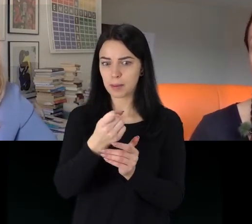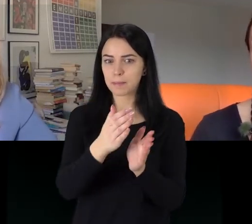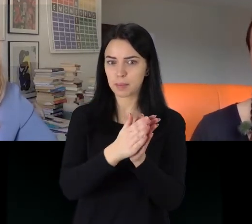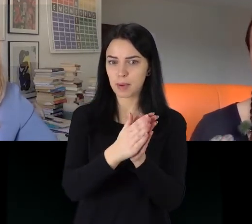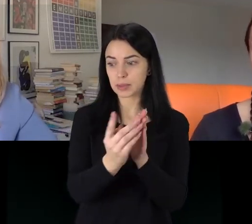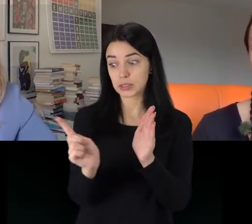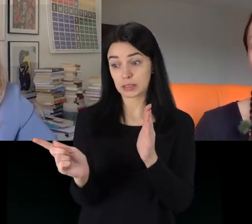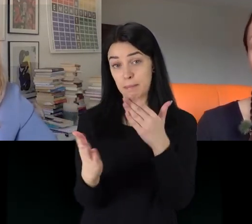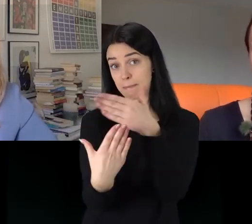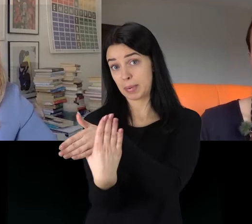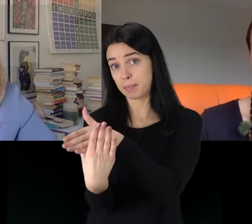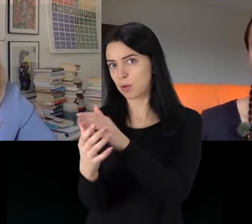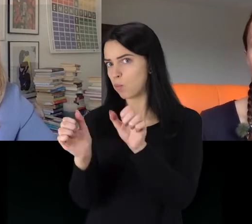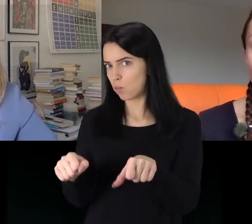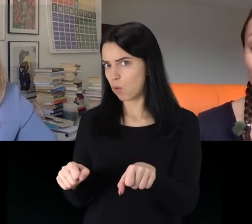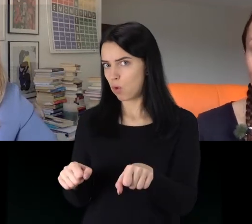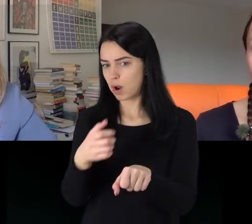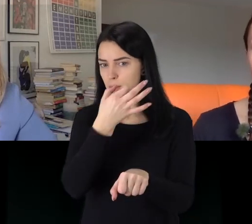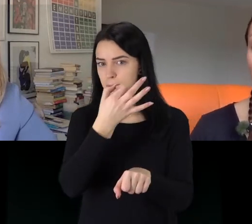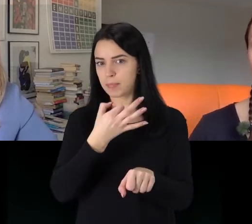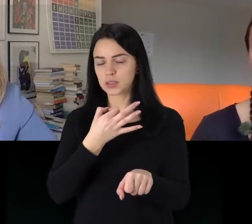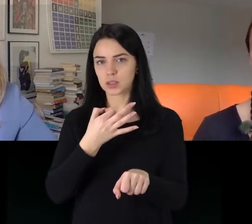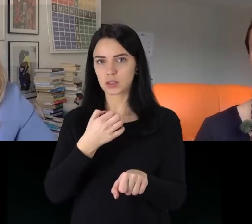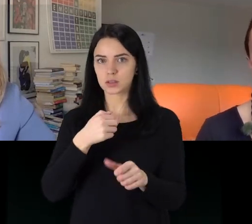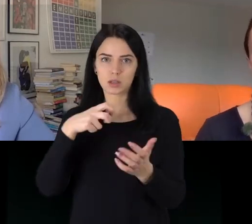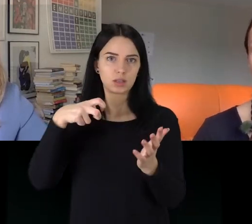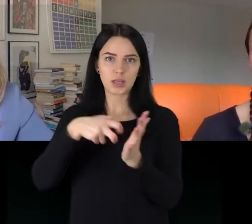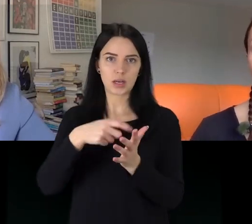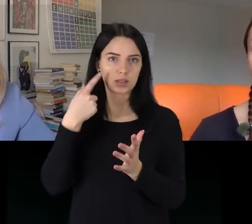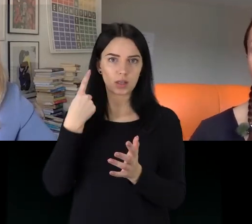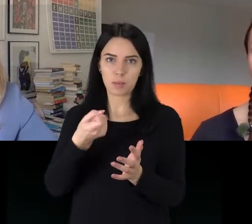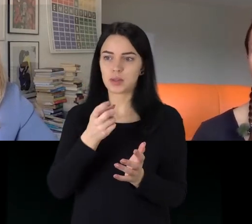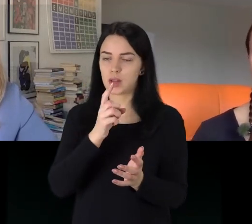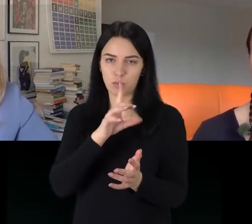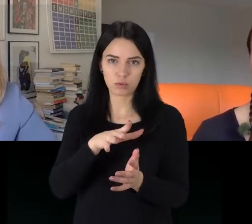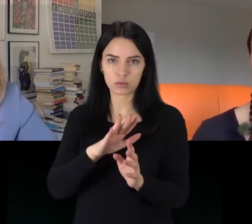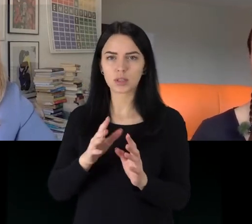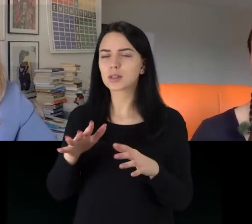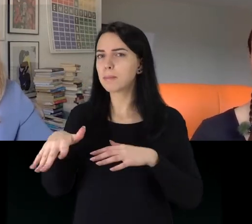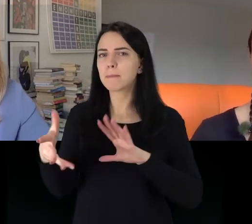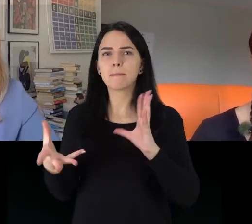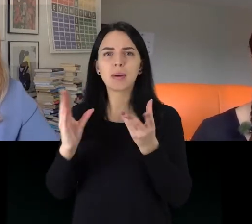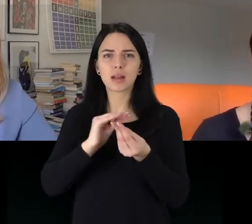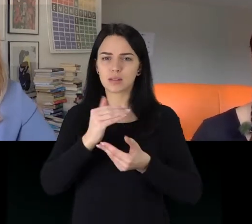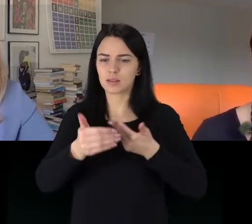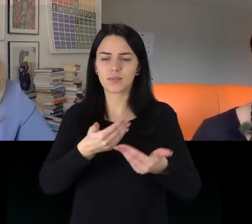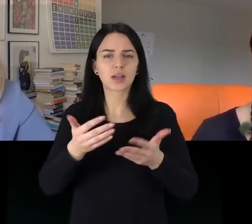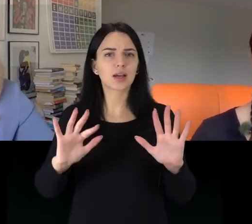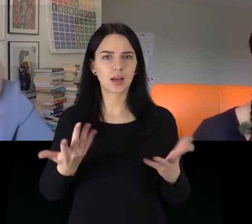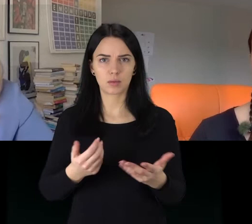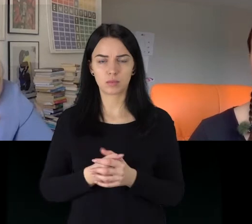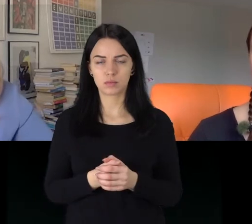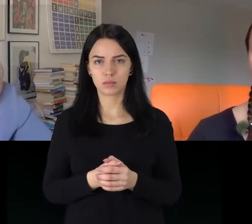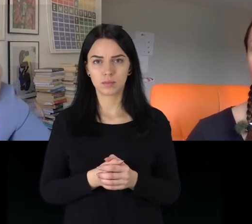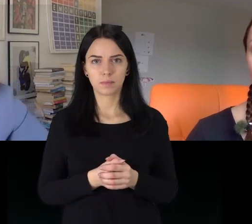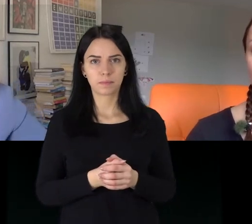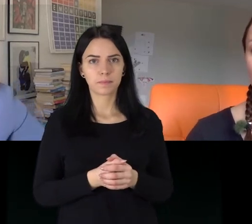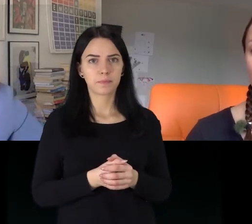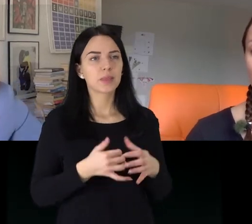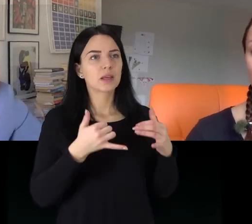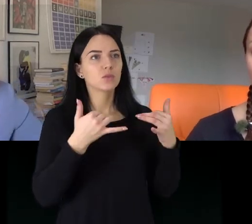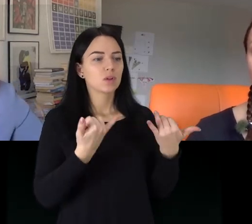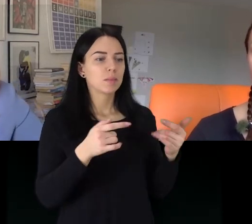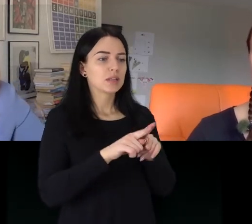pagalbos, tai mes tos skambučio kaip ir neužregistruosim, galbūt aš net neįsivaizduoju, kaip tai veikia. Žinot, kai dabar turbūt ir su